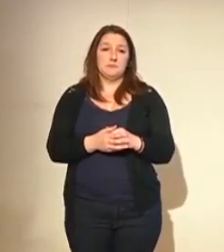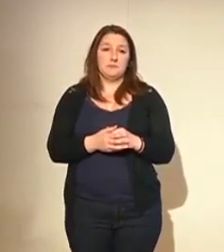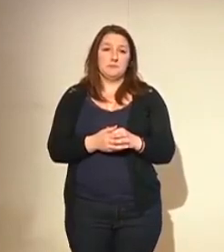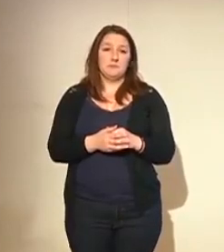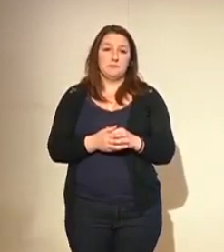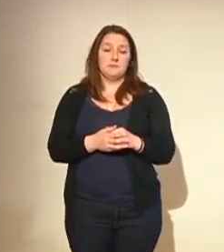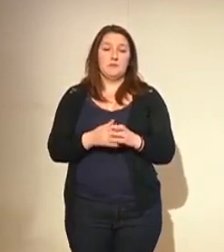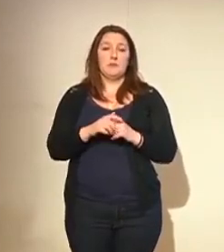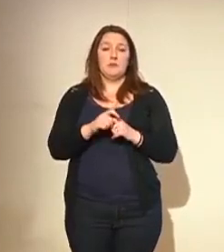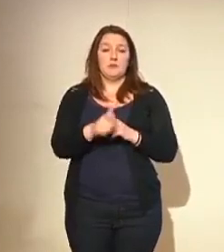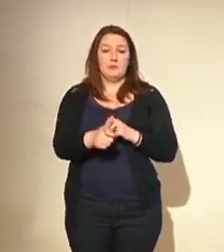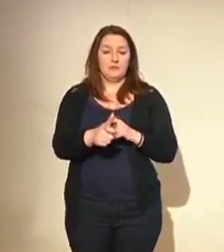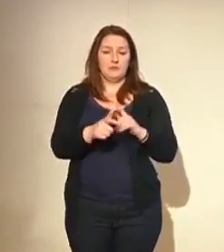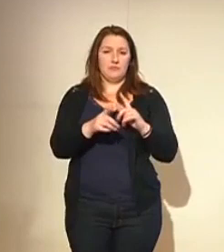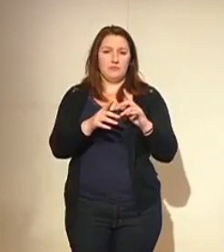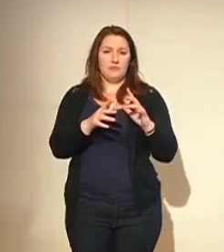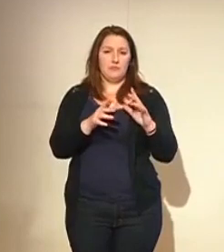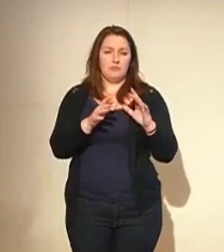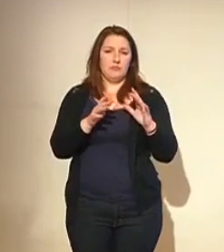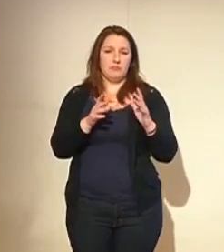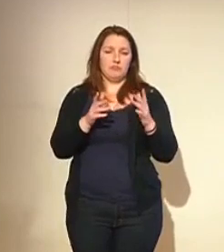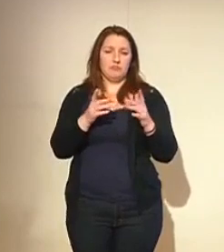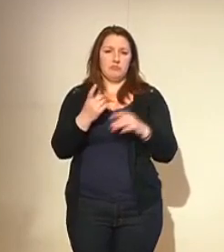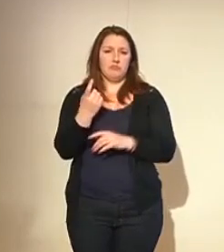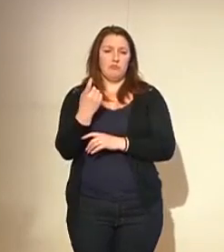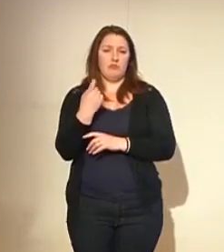désigner derrière après c'est le la